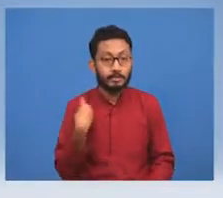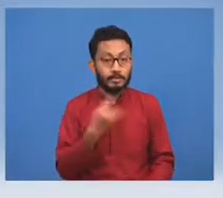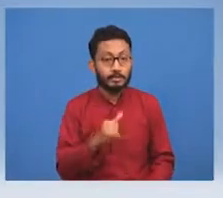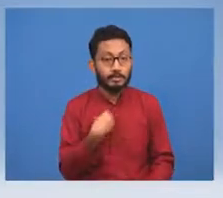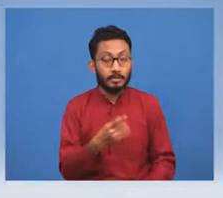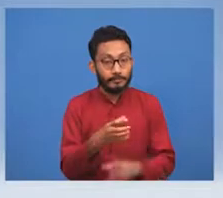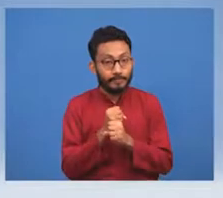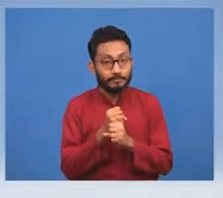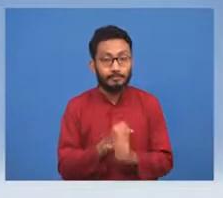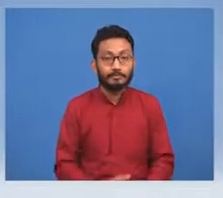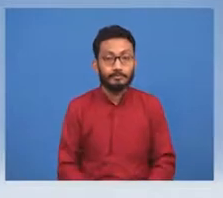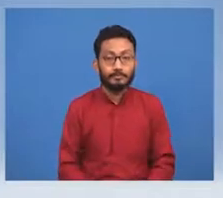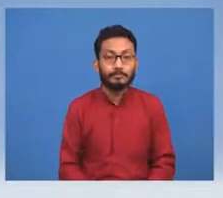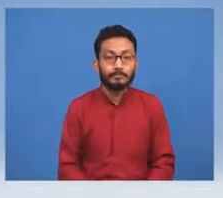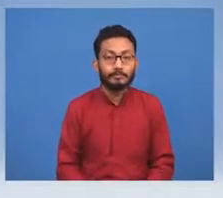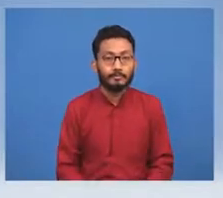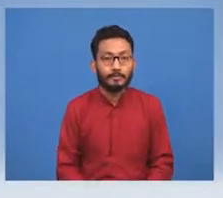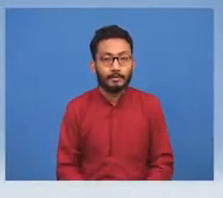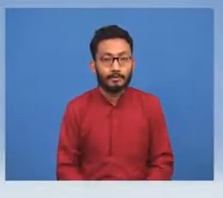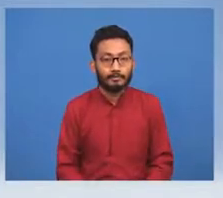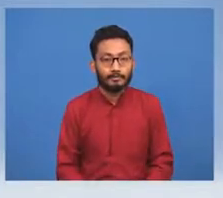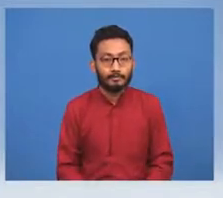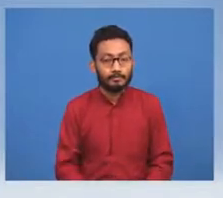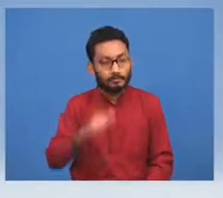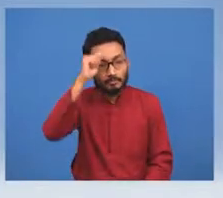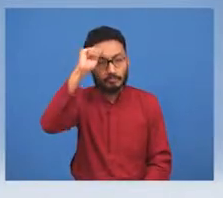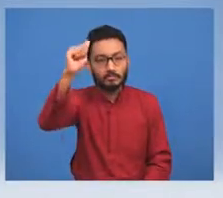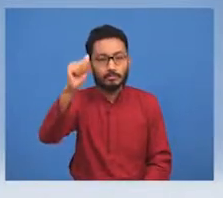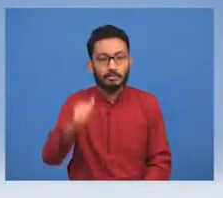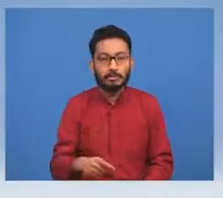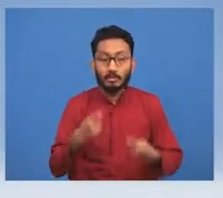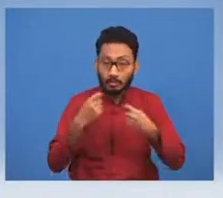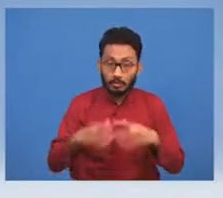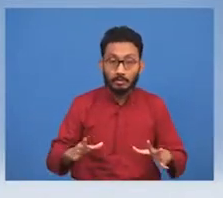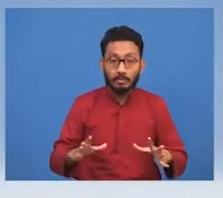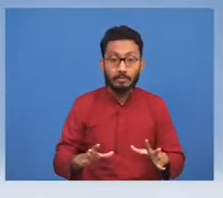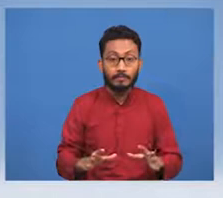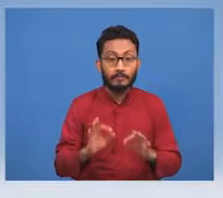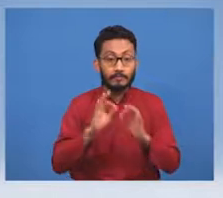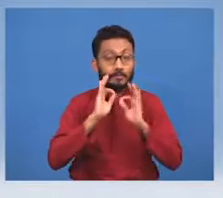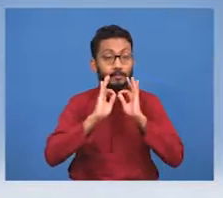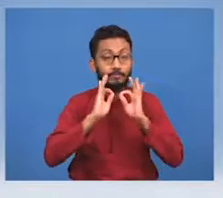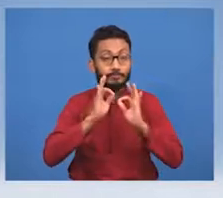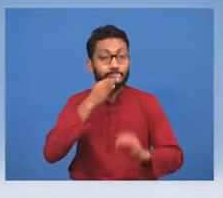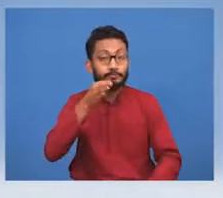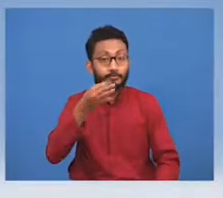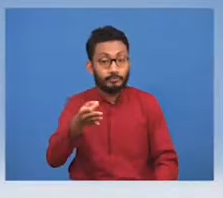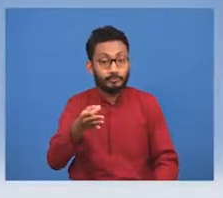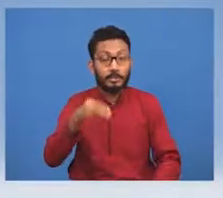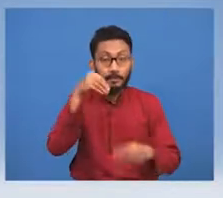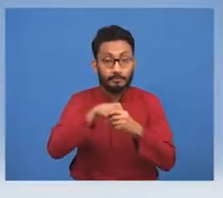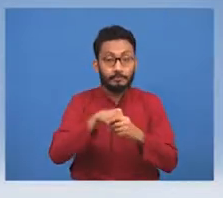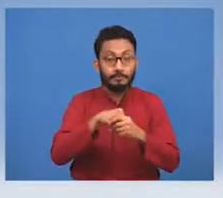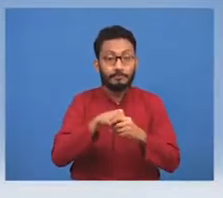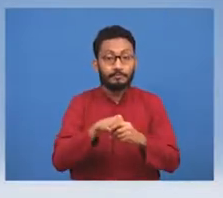Pelajar-pelajar dirahmati Allah Subhanahu Wa Taala. Allah Subhanahu Wa Taala telah berfirman dalam surah Al-An'am